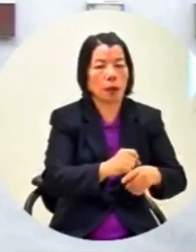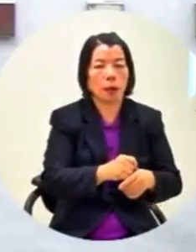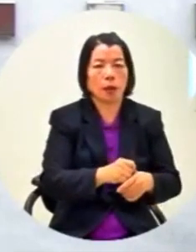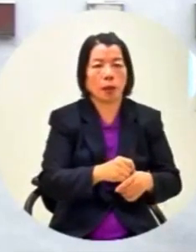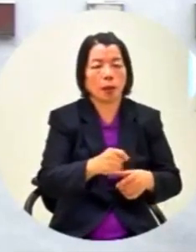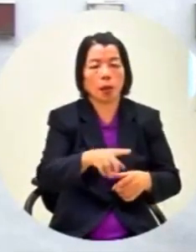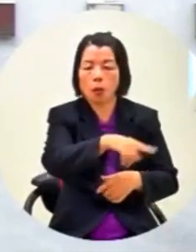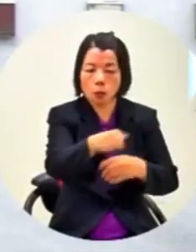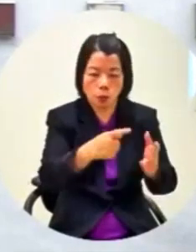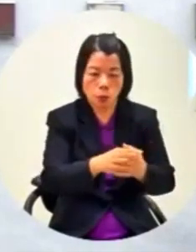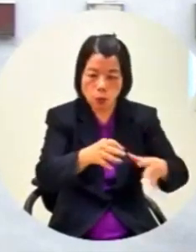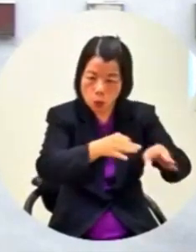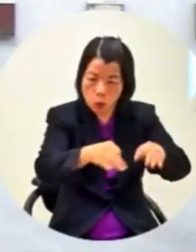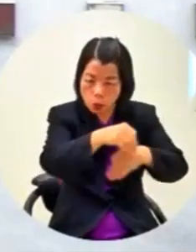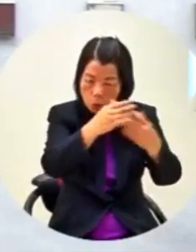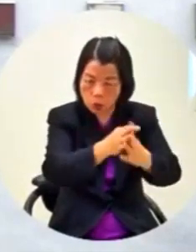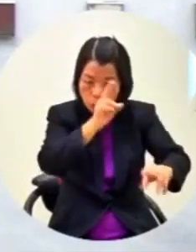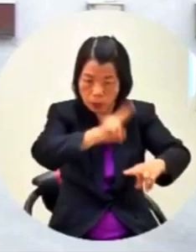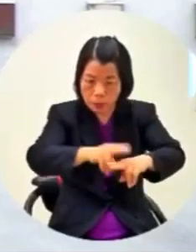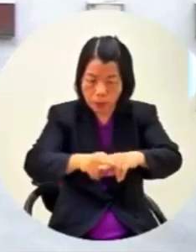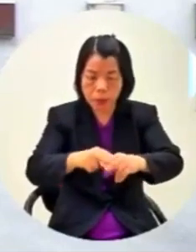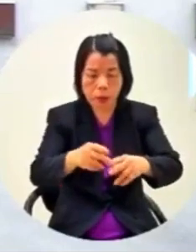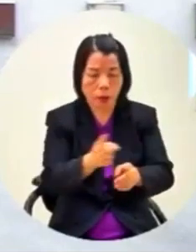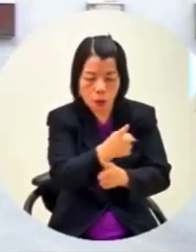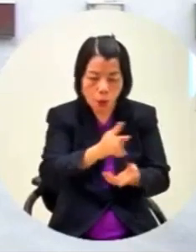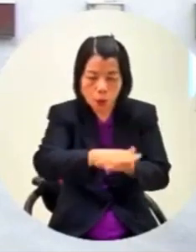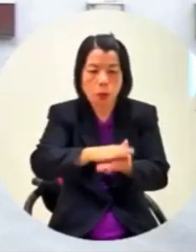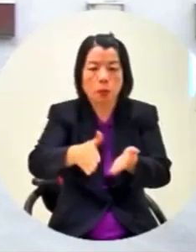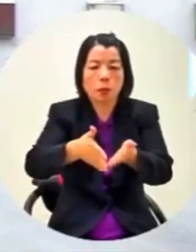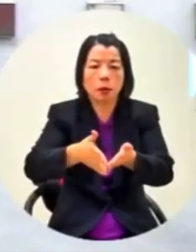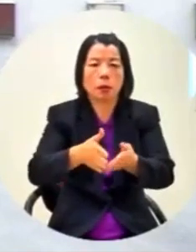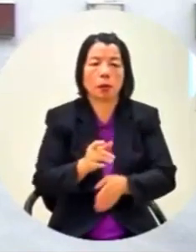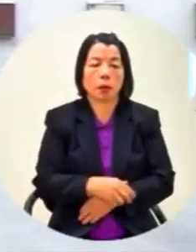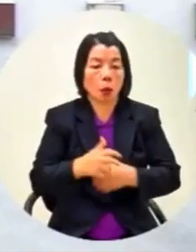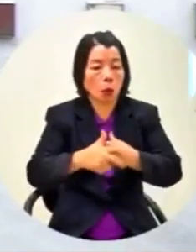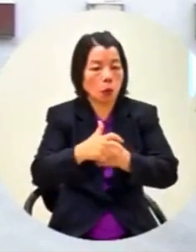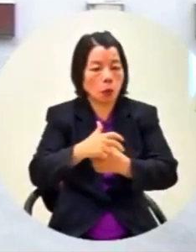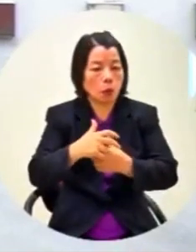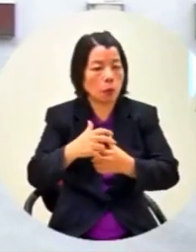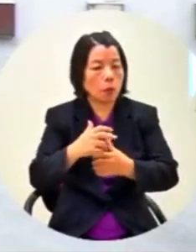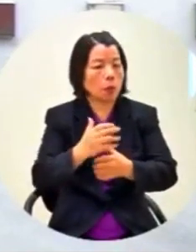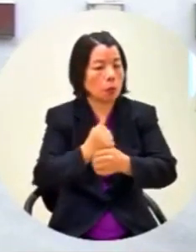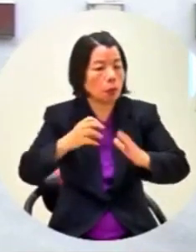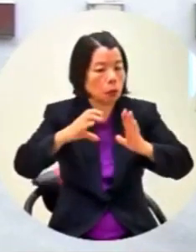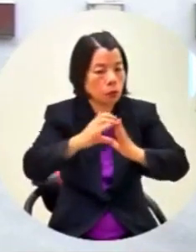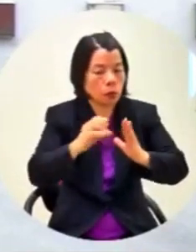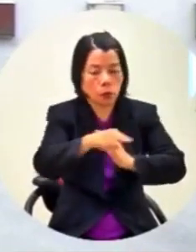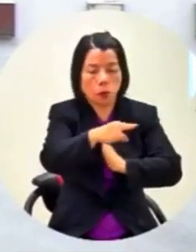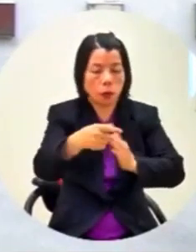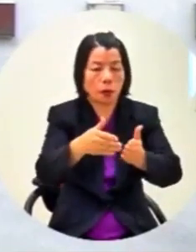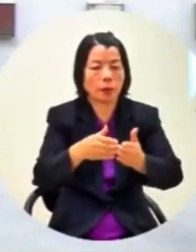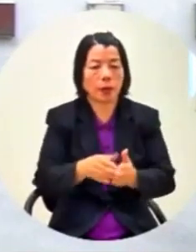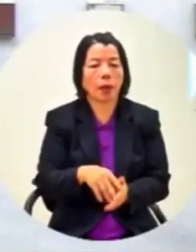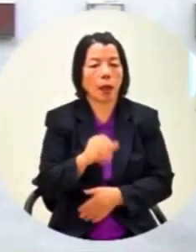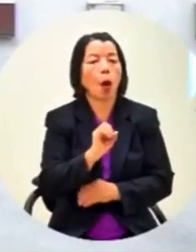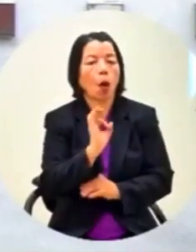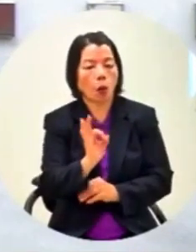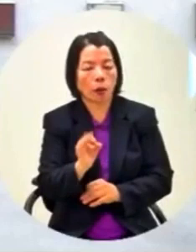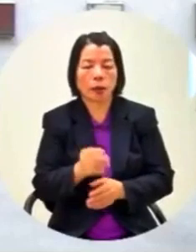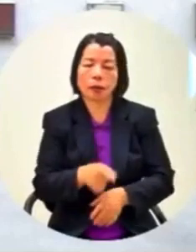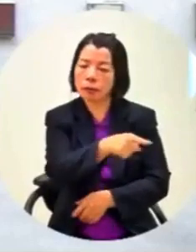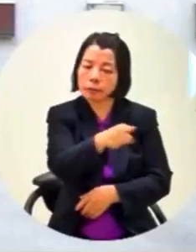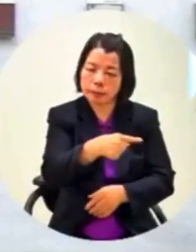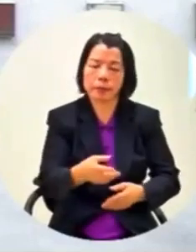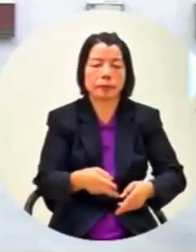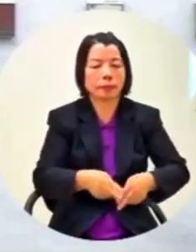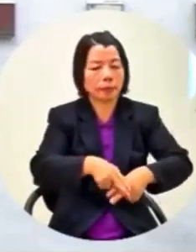行消毒，在经过卫生局确定没有问题，我们都尽快通知业者复业。同时